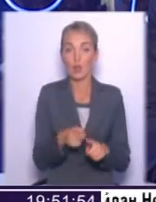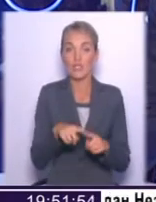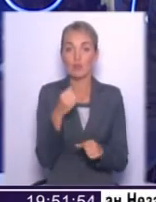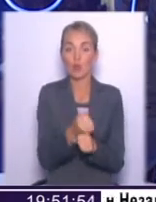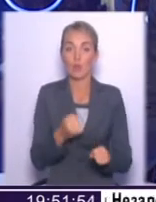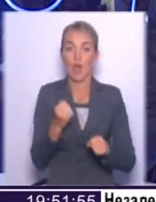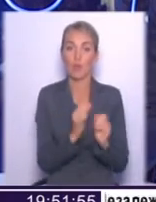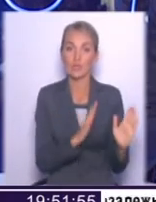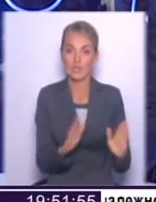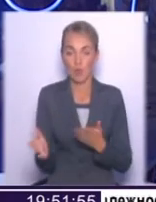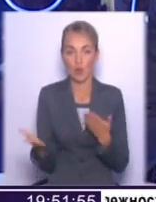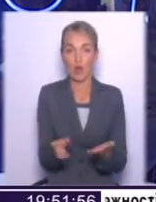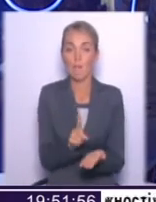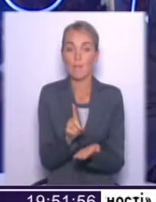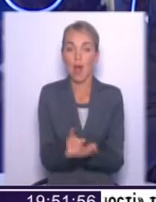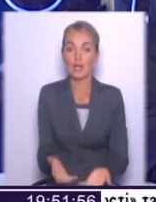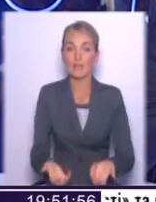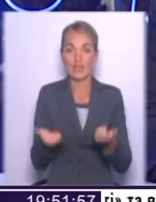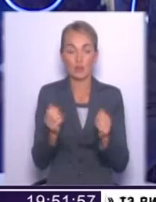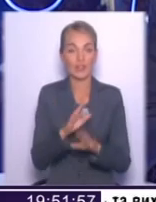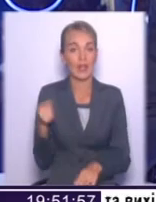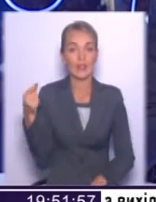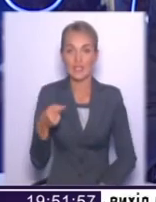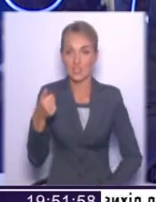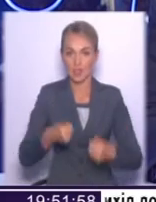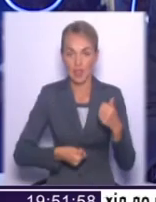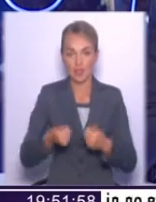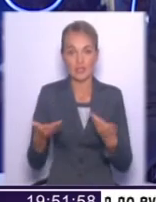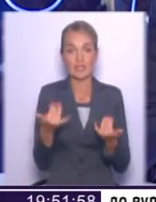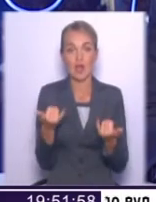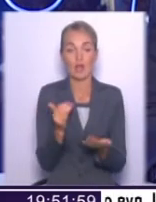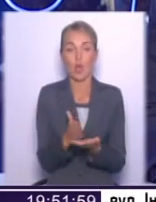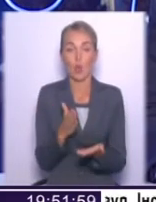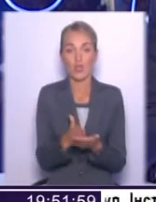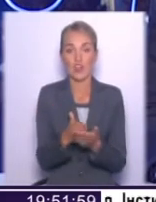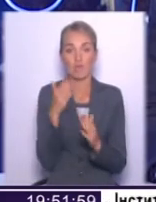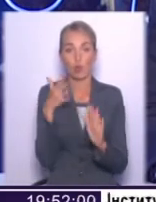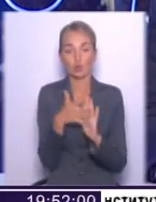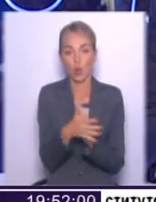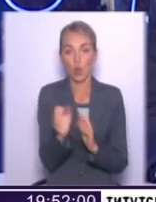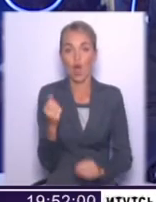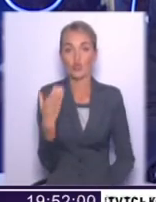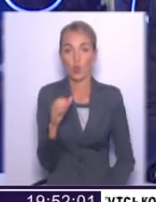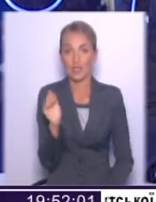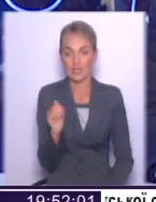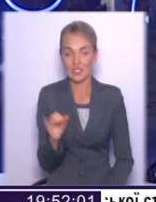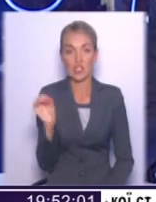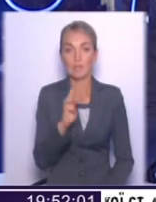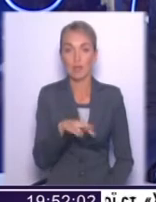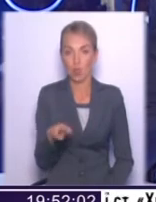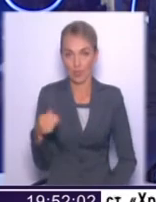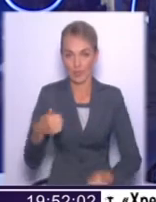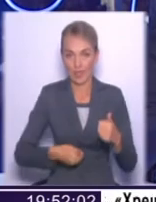систему, яка має тепер підтримувати вже не тисячі тендерів, які зараз знаходяться у ProZorro, а сотні тисяч і мільйони тендерів.